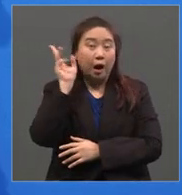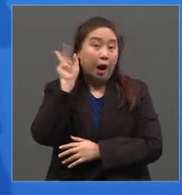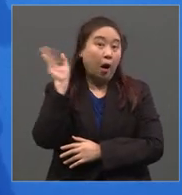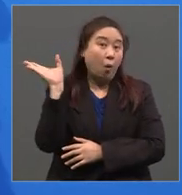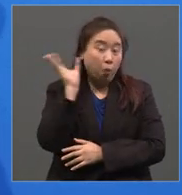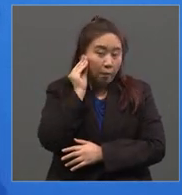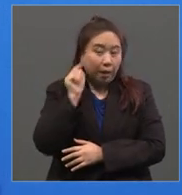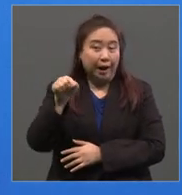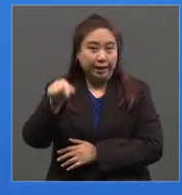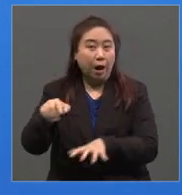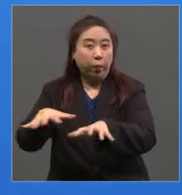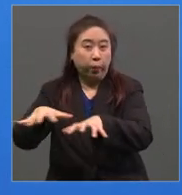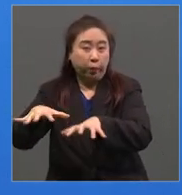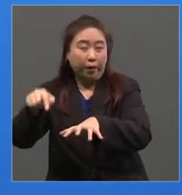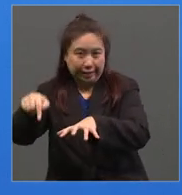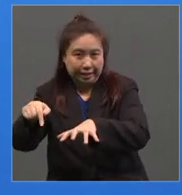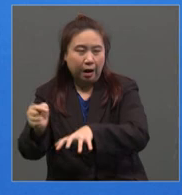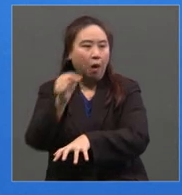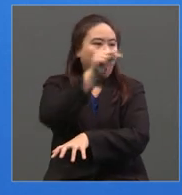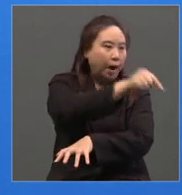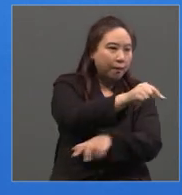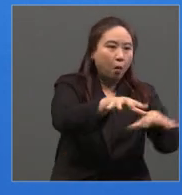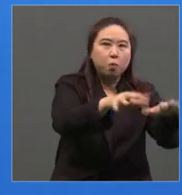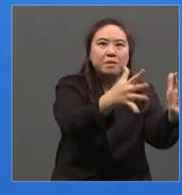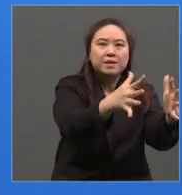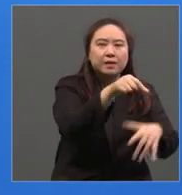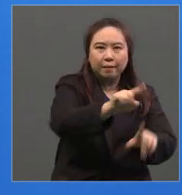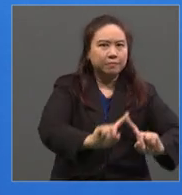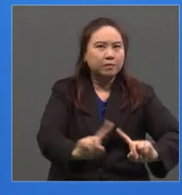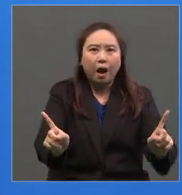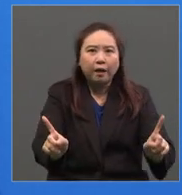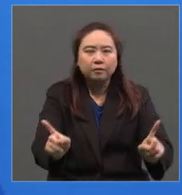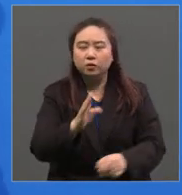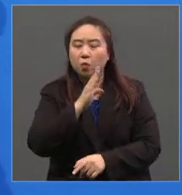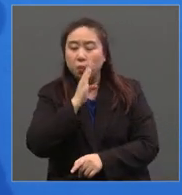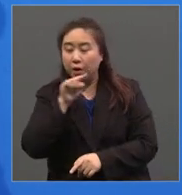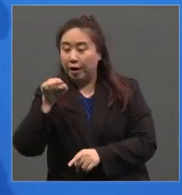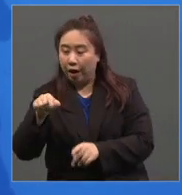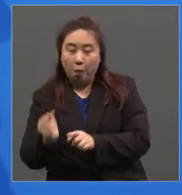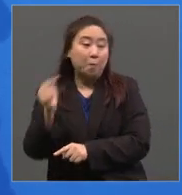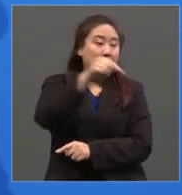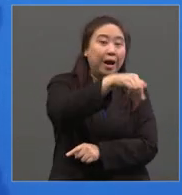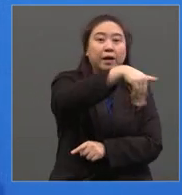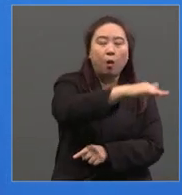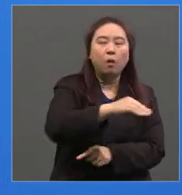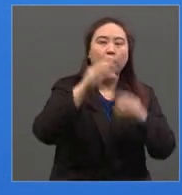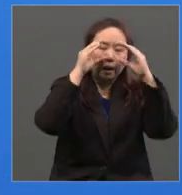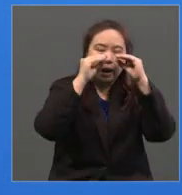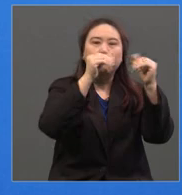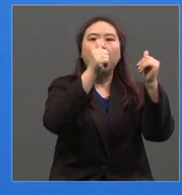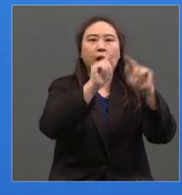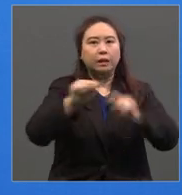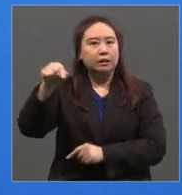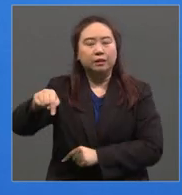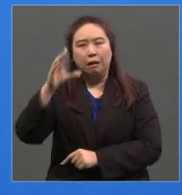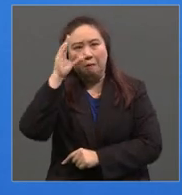ภัยกับพื้นที่อื่นที่ไม่ได้ประสบภัยนั้นมันคนละโลกเพราะเวลาเราเดินออกไปในที่อื่นเราได้นอนหลับนะฮะแต่คนในพื้นที่ไม่ได้หลับค่